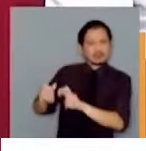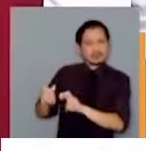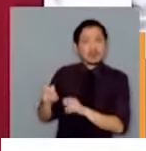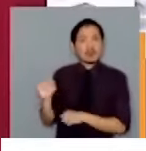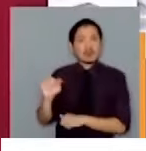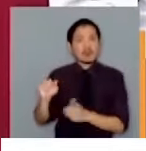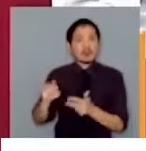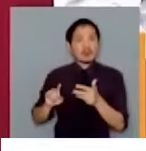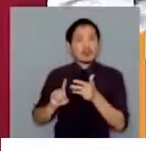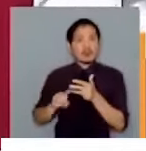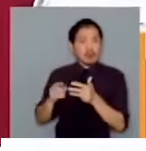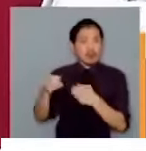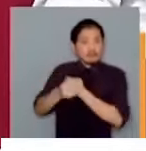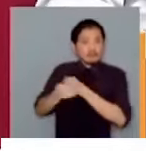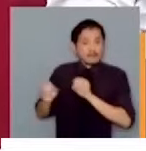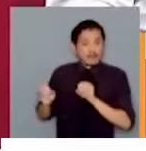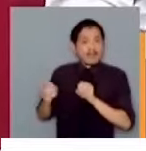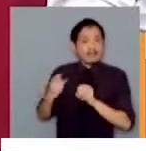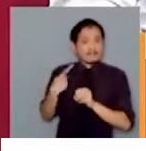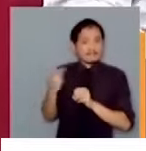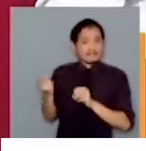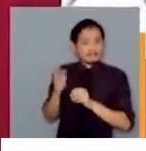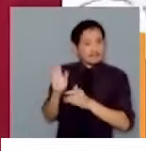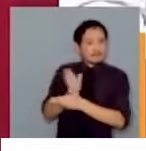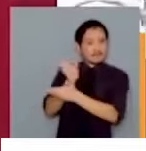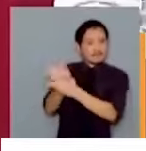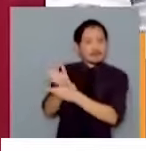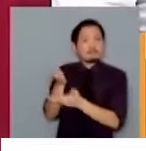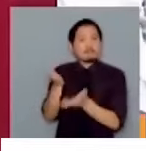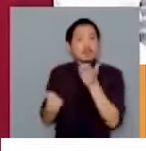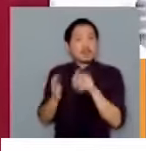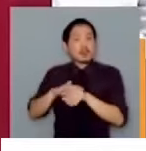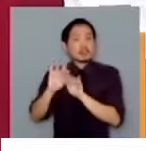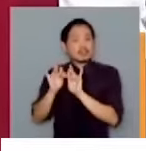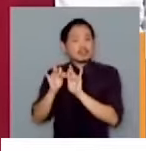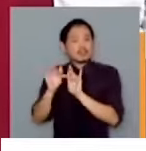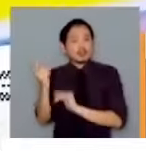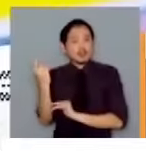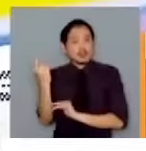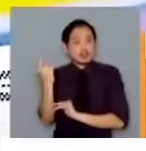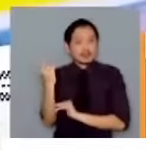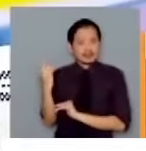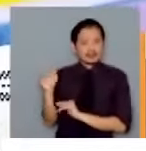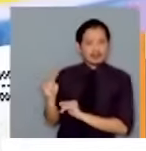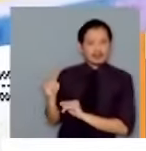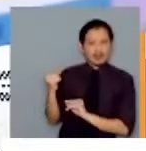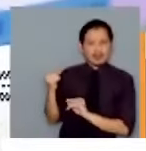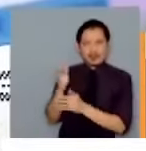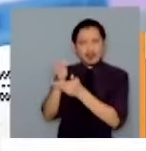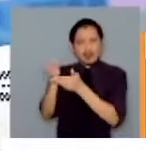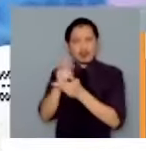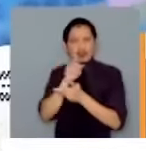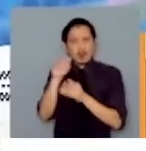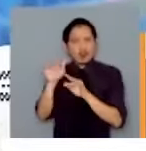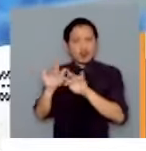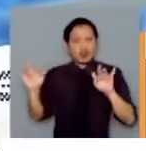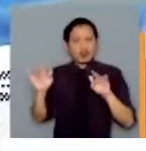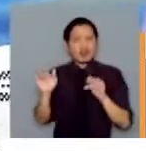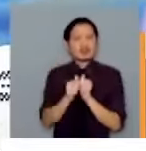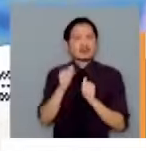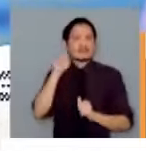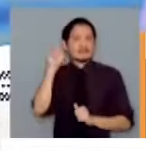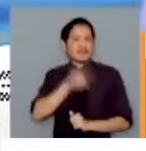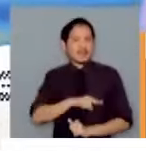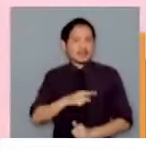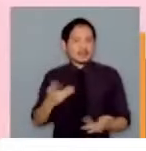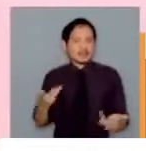nag-e-exist ba talaga. Baka mamaya sa internet lang yan. Pag binisita mo, hindi pala totoong dun pala yung address nila. Ang daming fake nyo sa internet. At saka lapitin